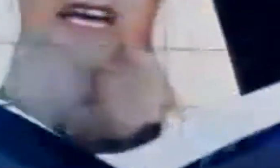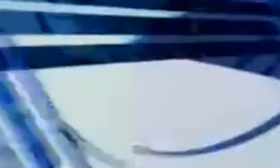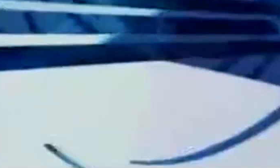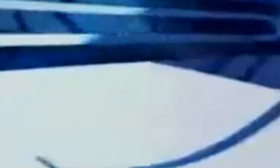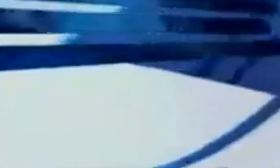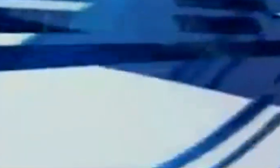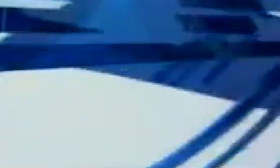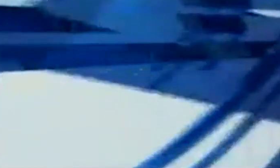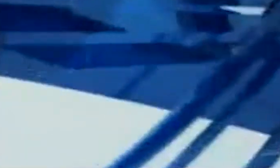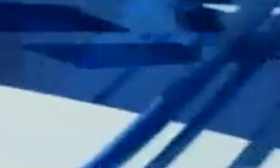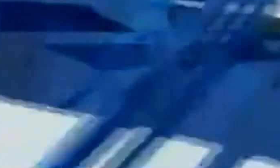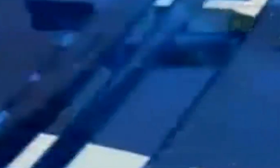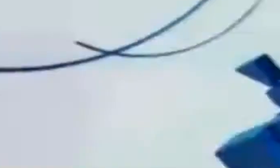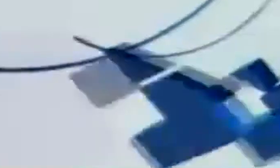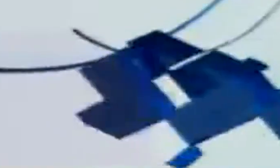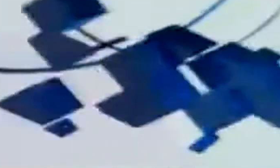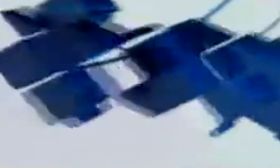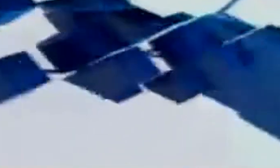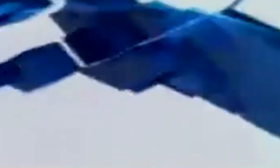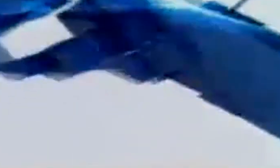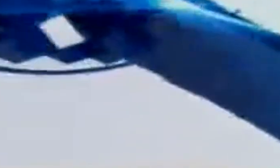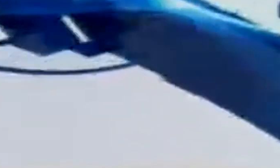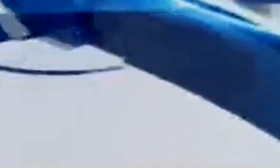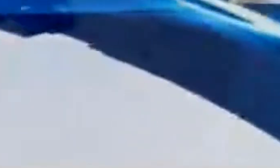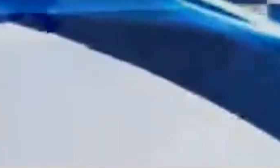أهل الذكر إن